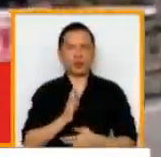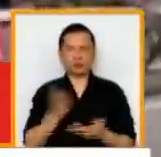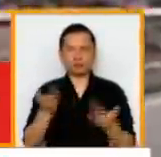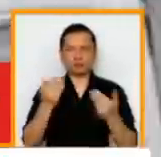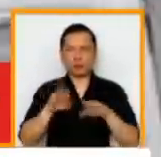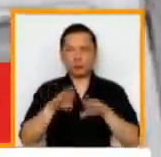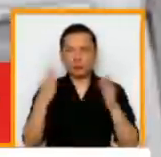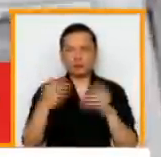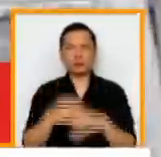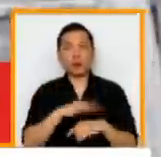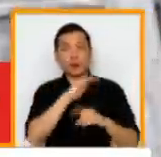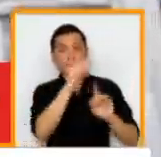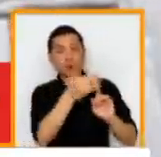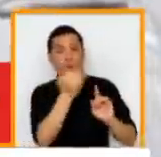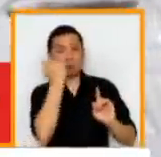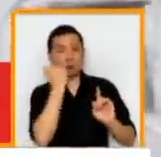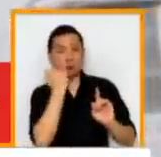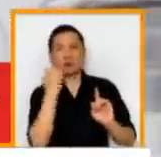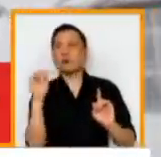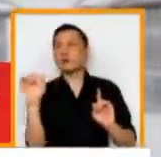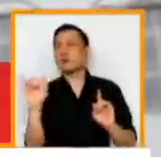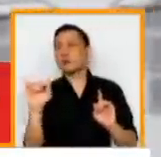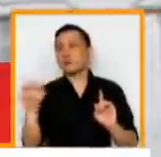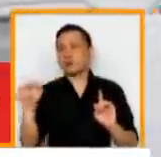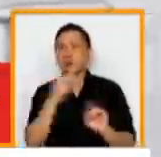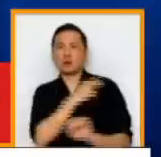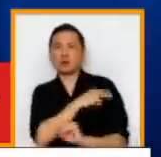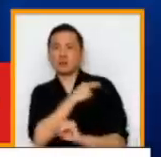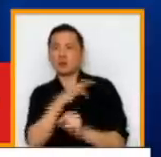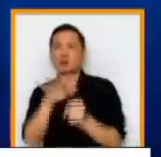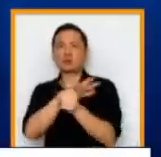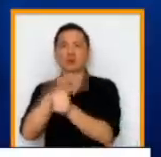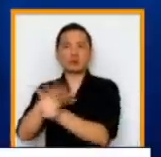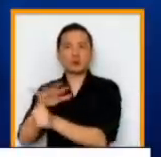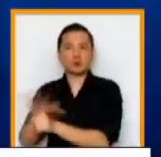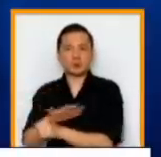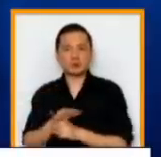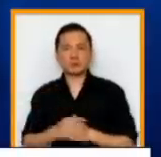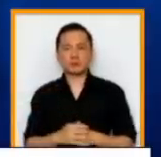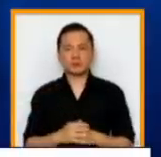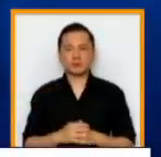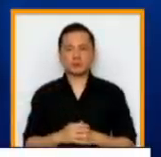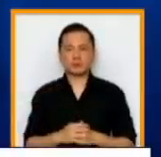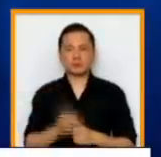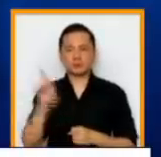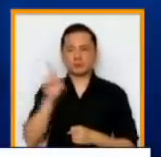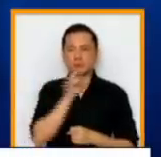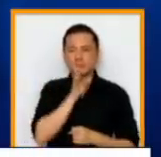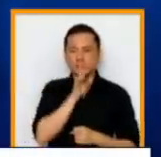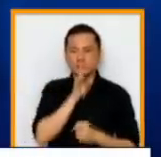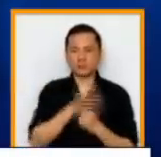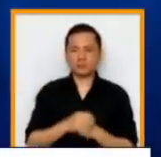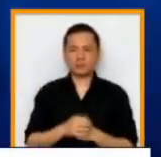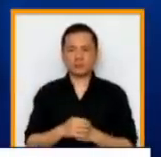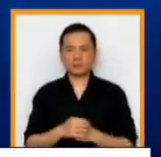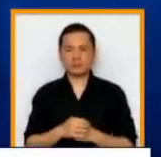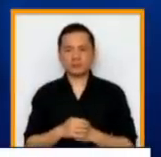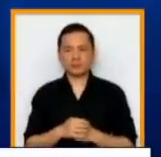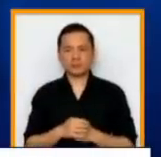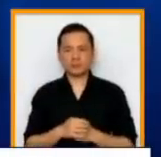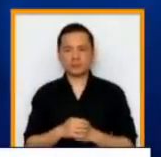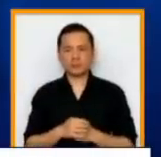nasa maximum capacity na rin ang Batanes General Hospital. Ang talagang kulang kami is yung gamot na